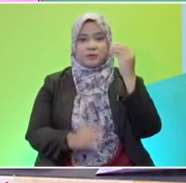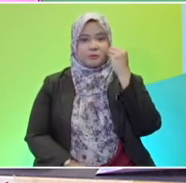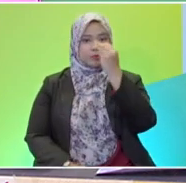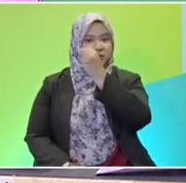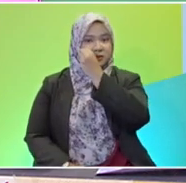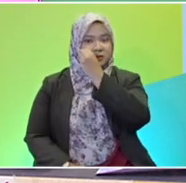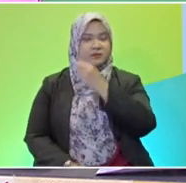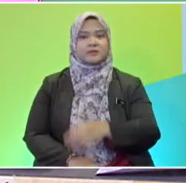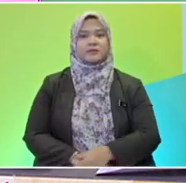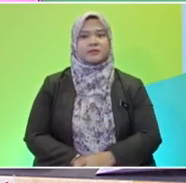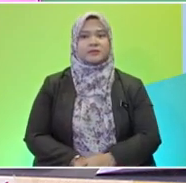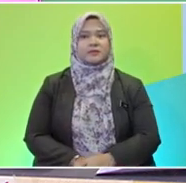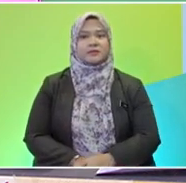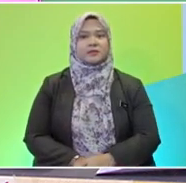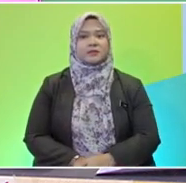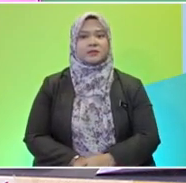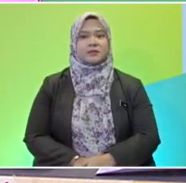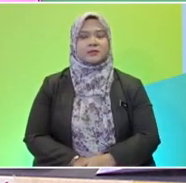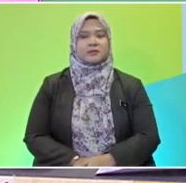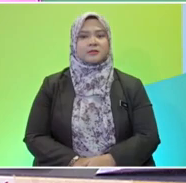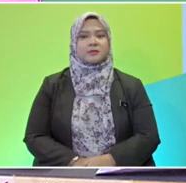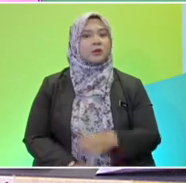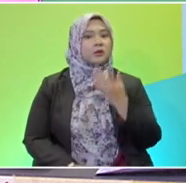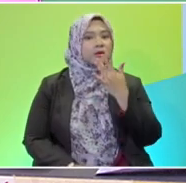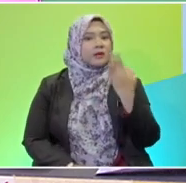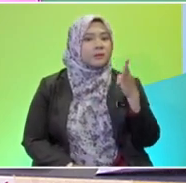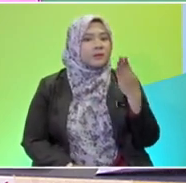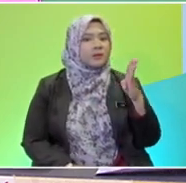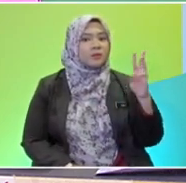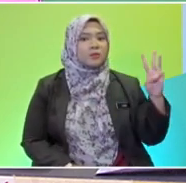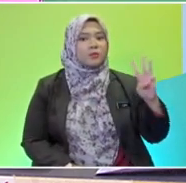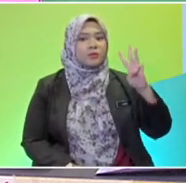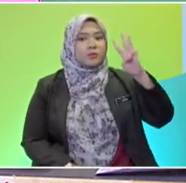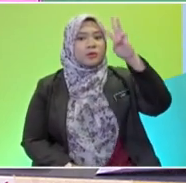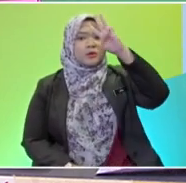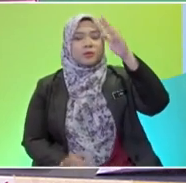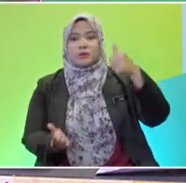ini berwarna biru mestilah dia dengan